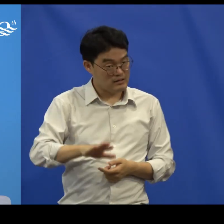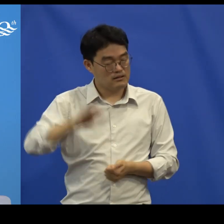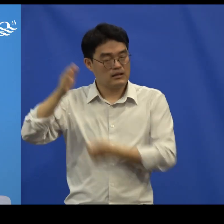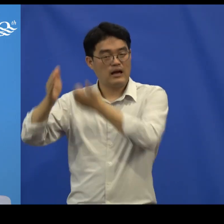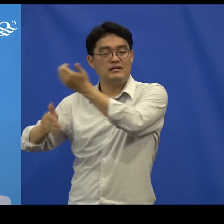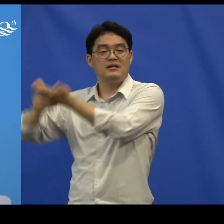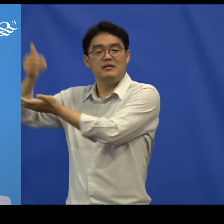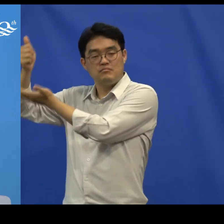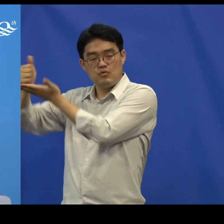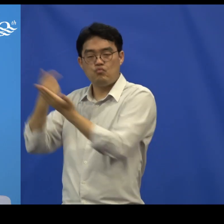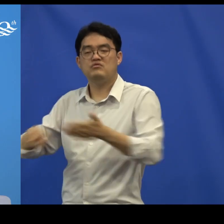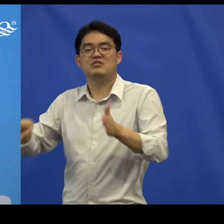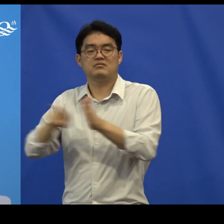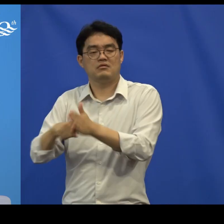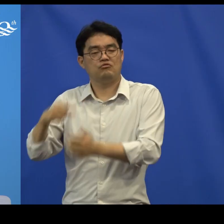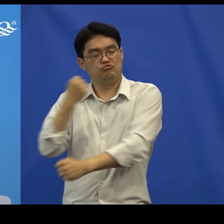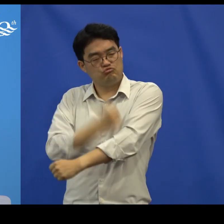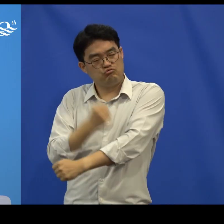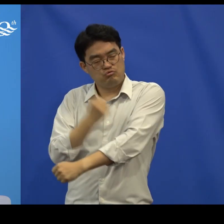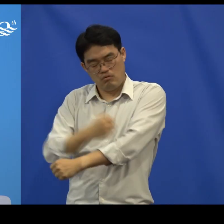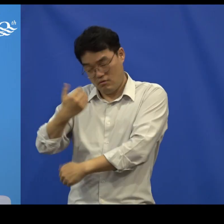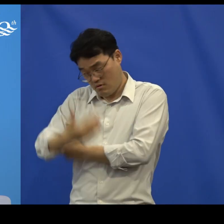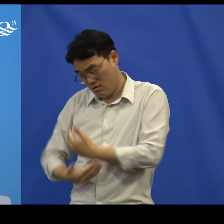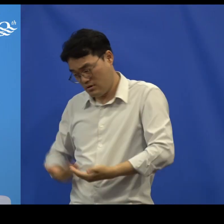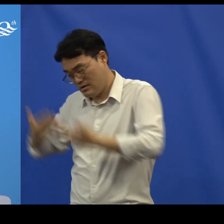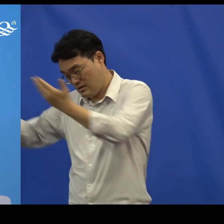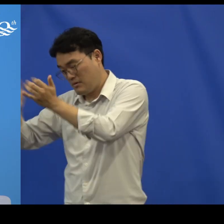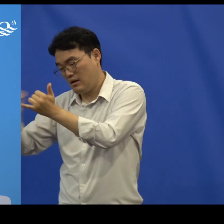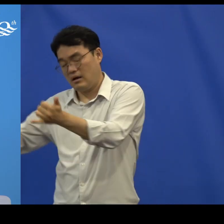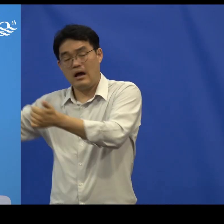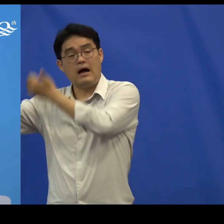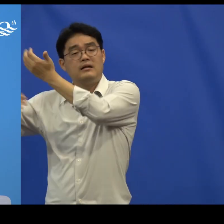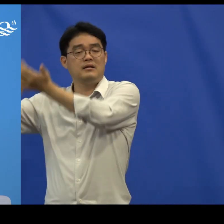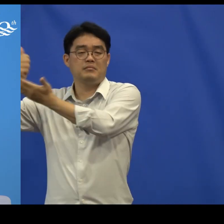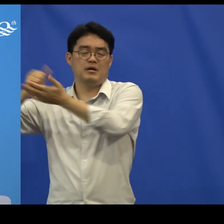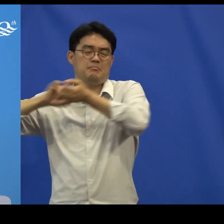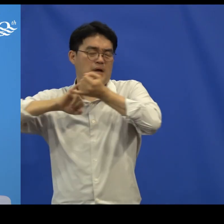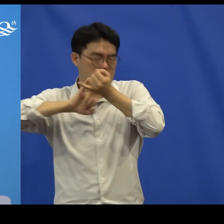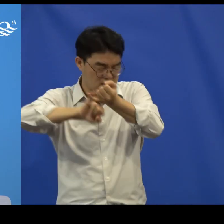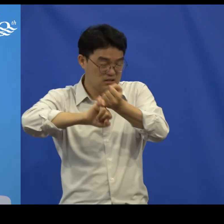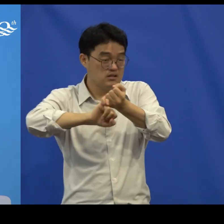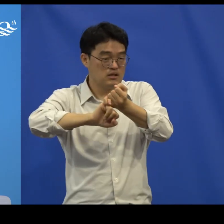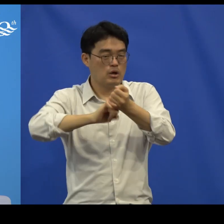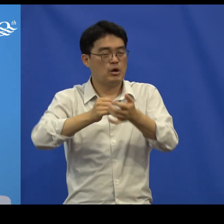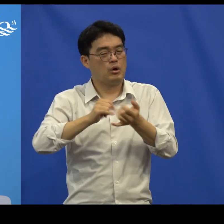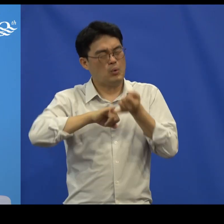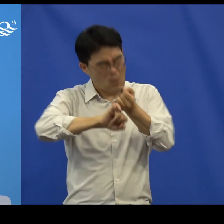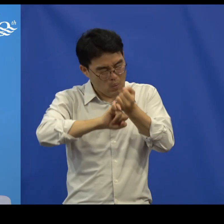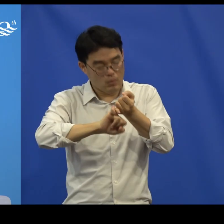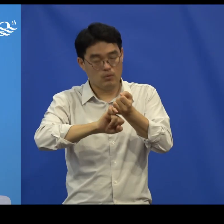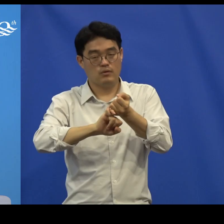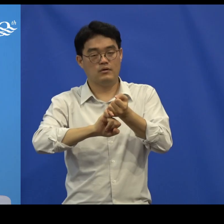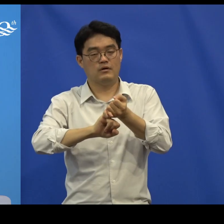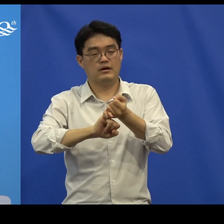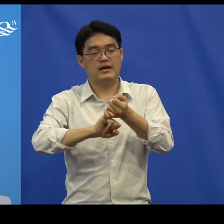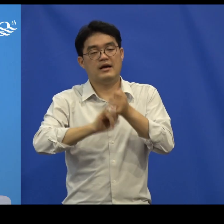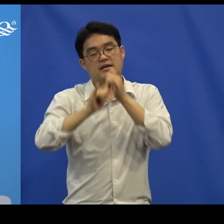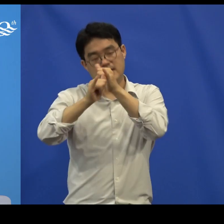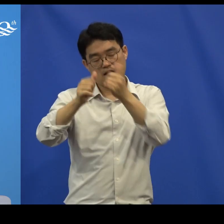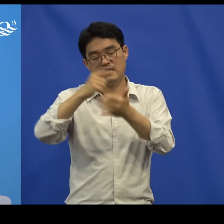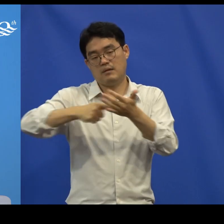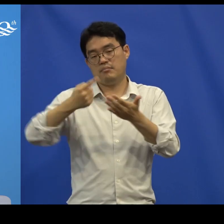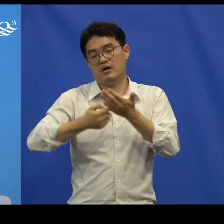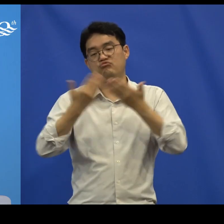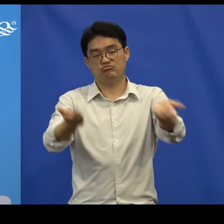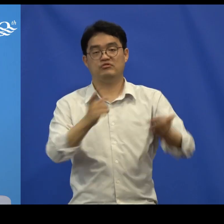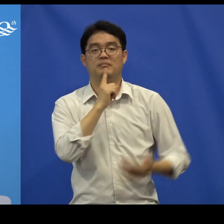자, 이제 우리가 해야 될 것은 고린도서 3장 1절로 2절의 말씀이에요. 그러므로 너희가 그리스도와 함께 다시 살리심을 받았으면 위의 것을